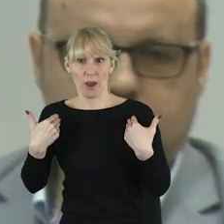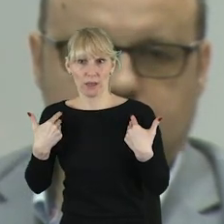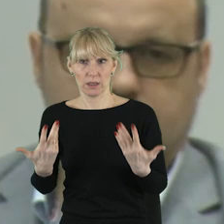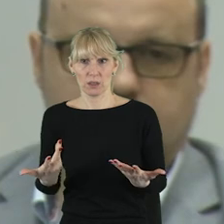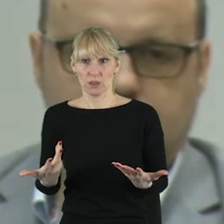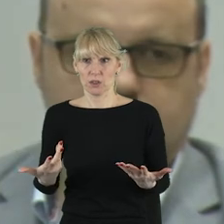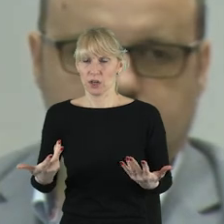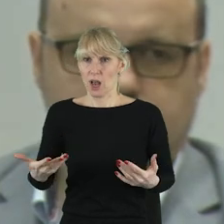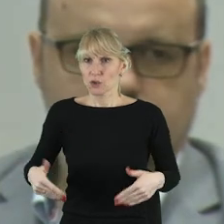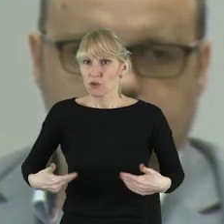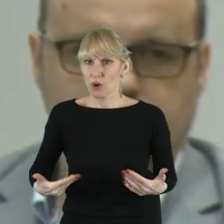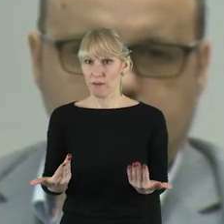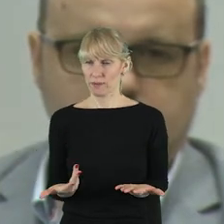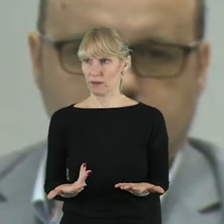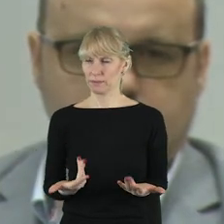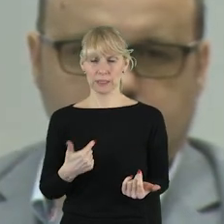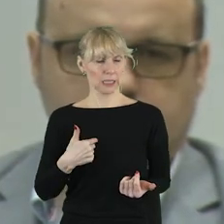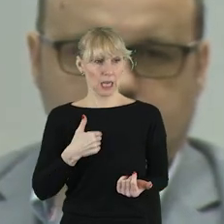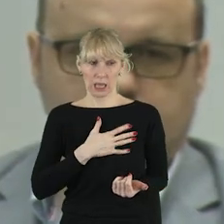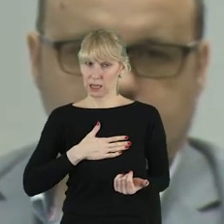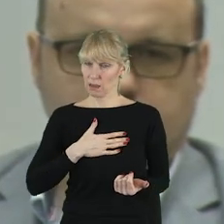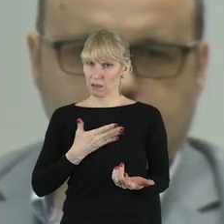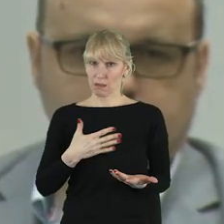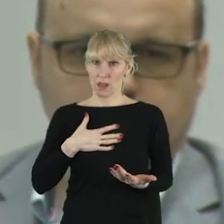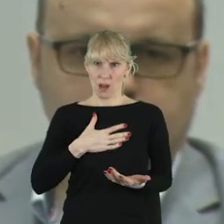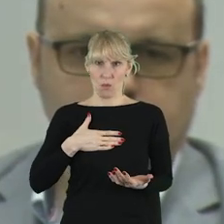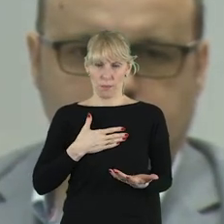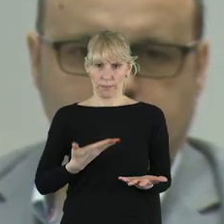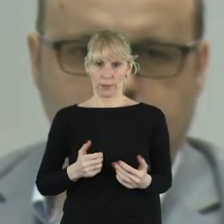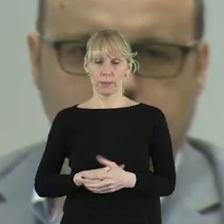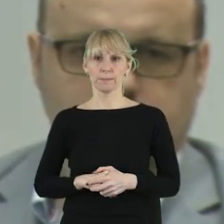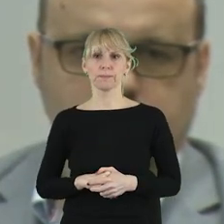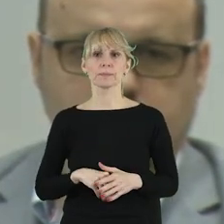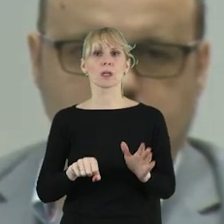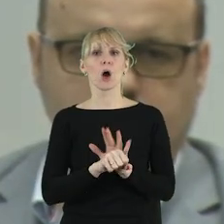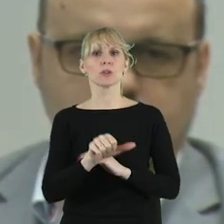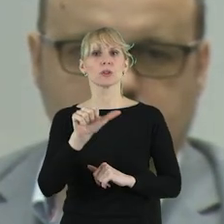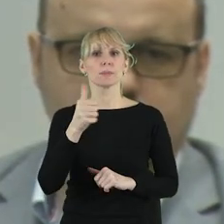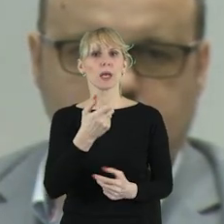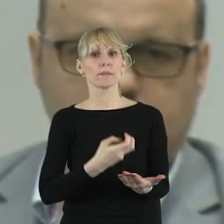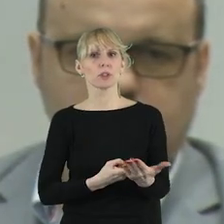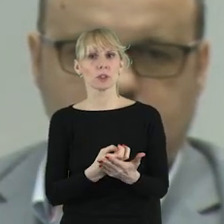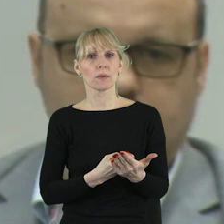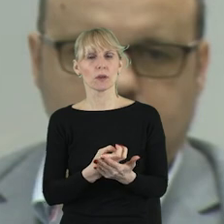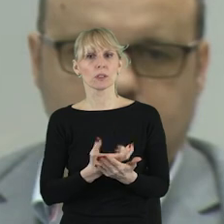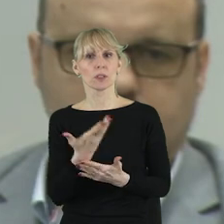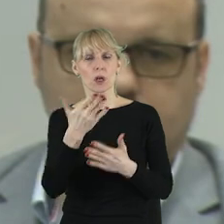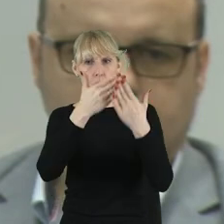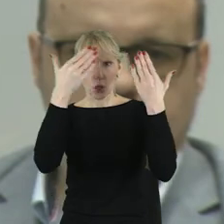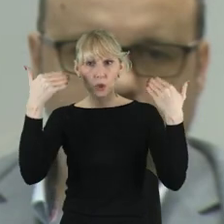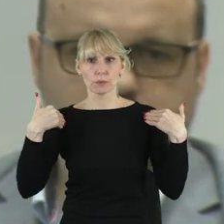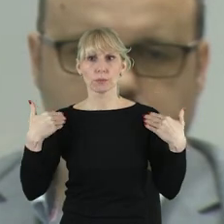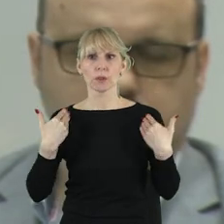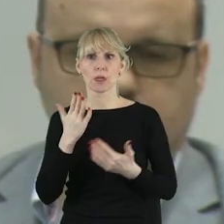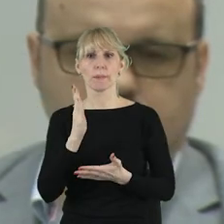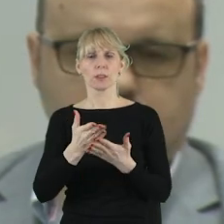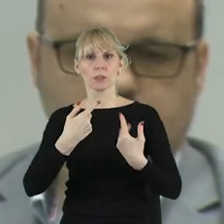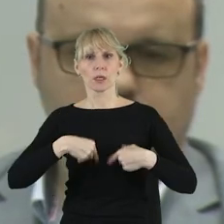Podkreślę, od 1 lutego szpital będzie realizował cały katalog nowych procedur